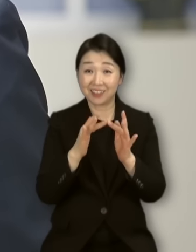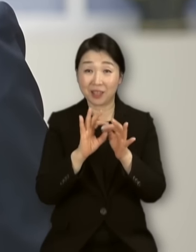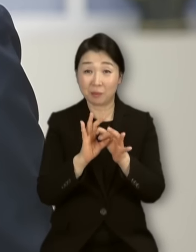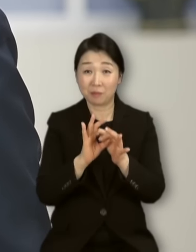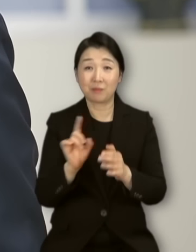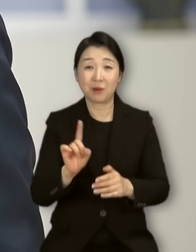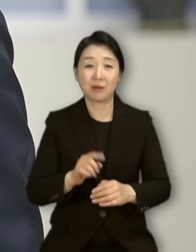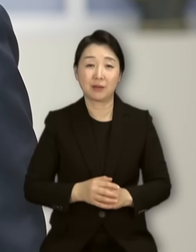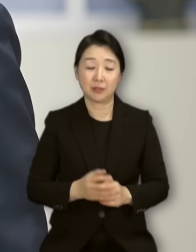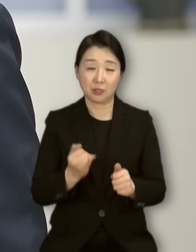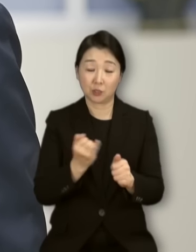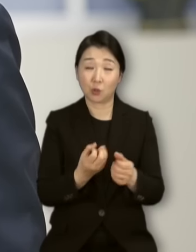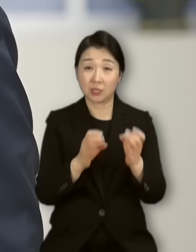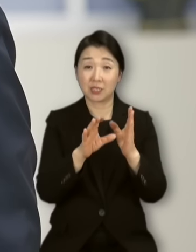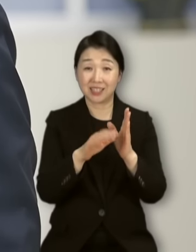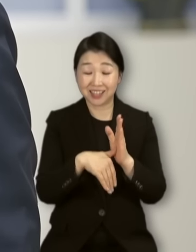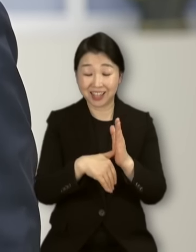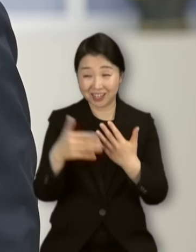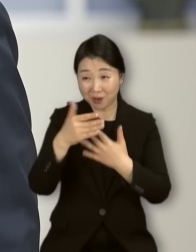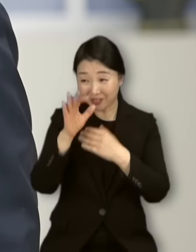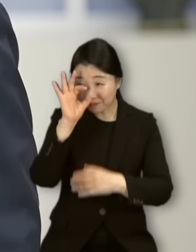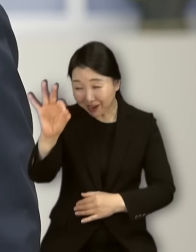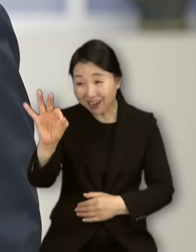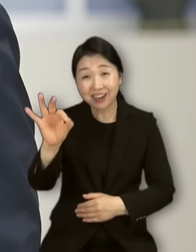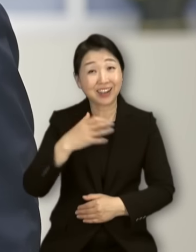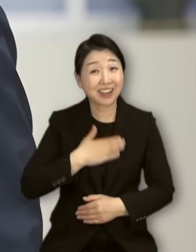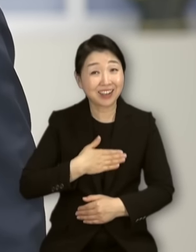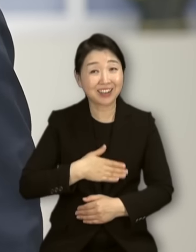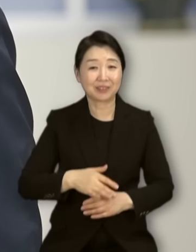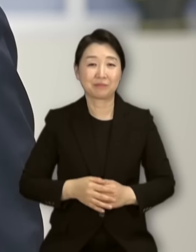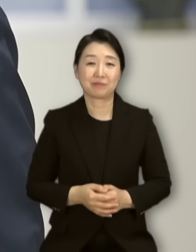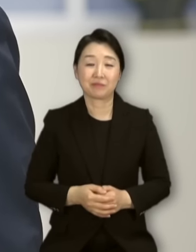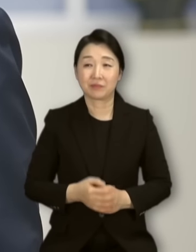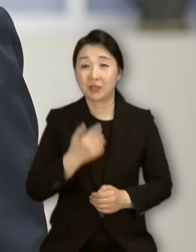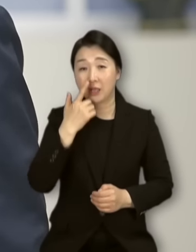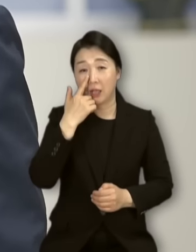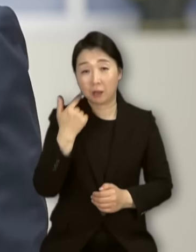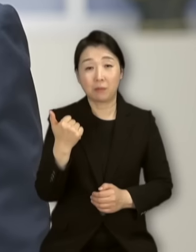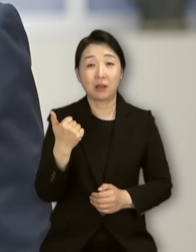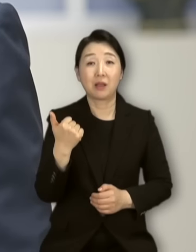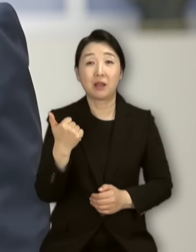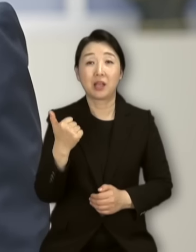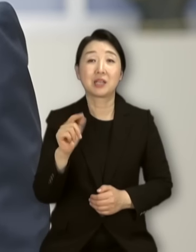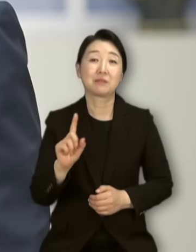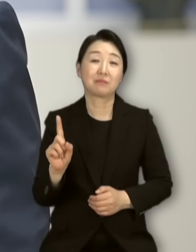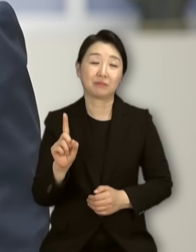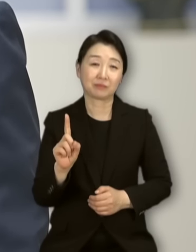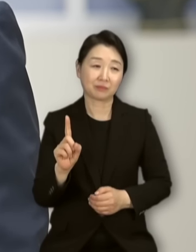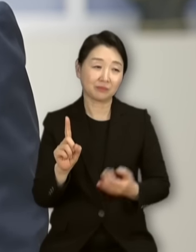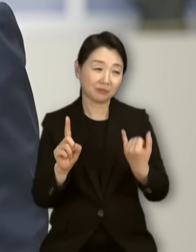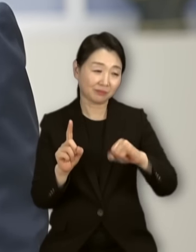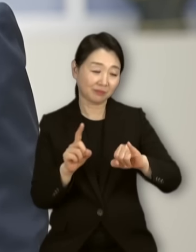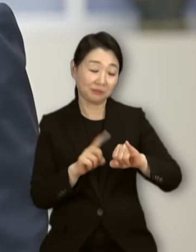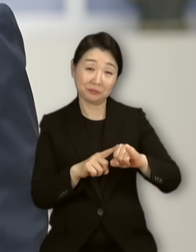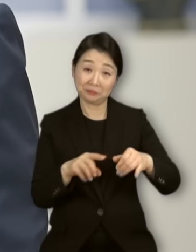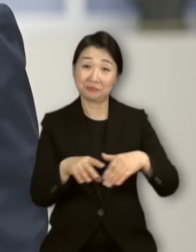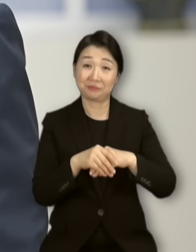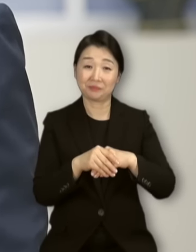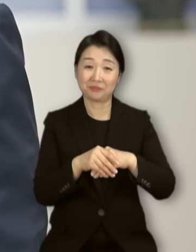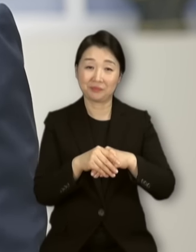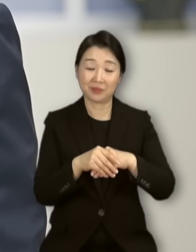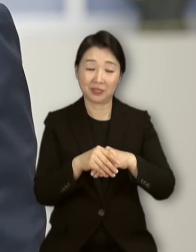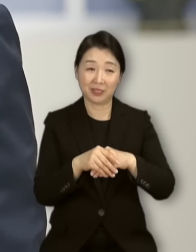SNS 그 결혼식 민미도 그 아버지가 이렇게 딸 손을